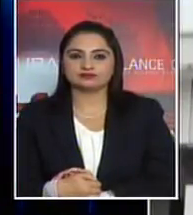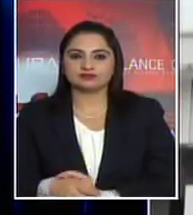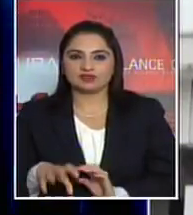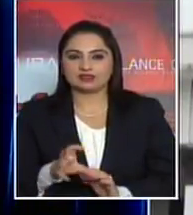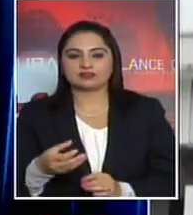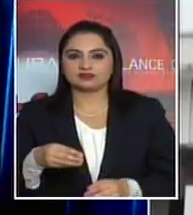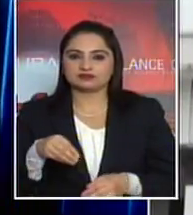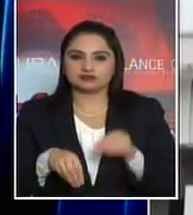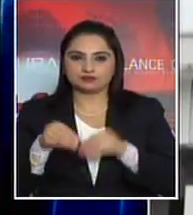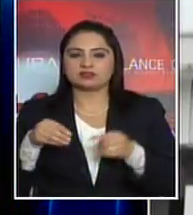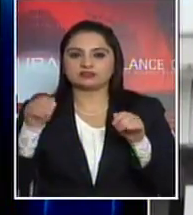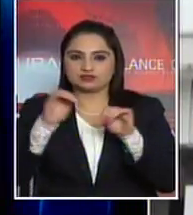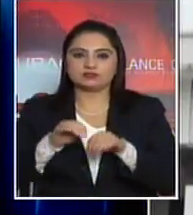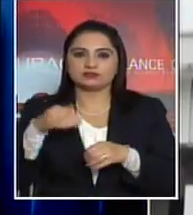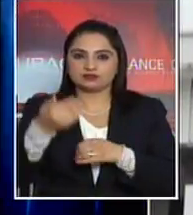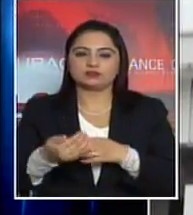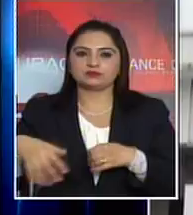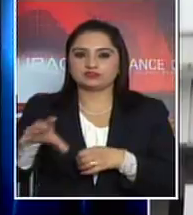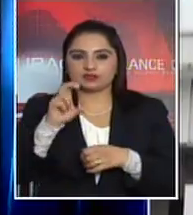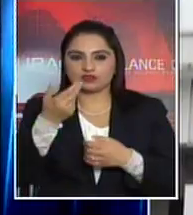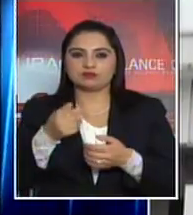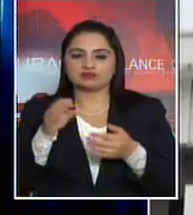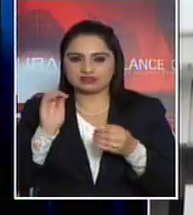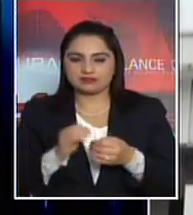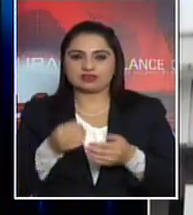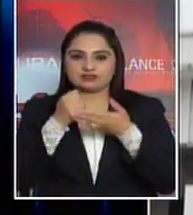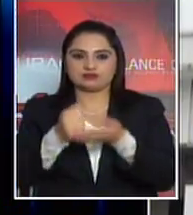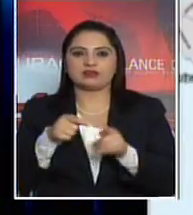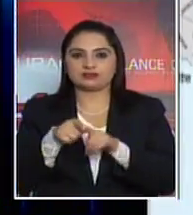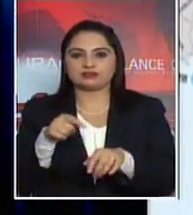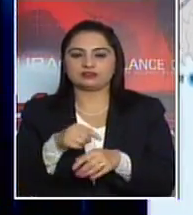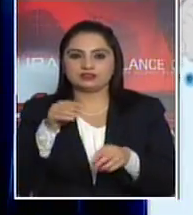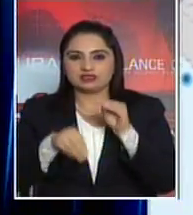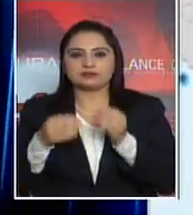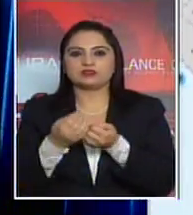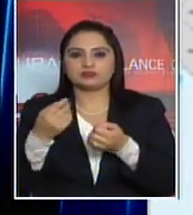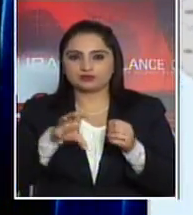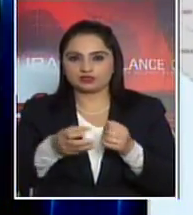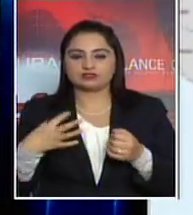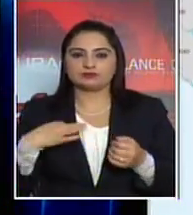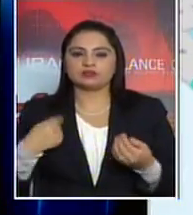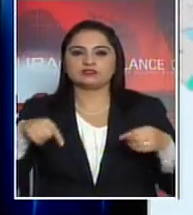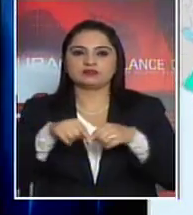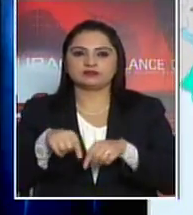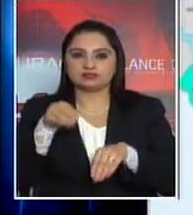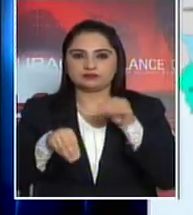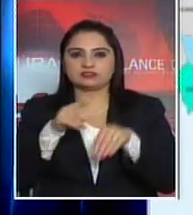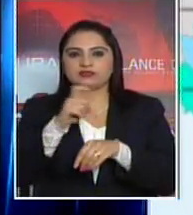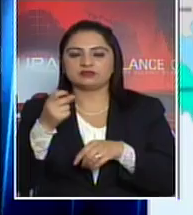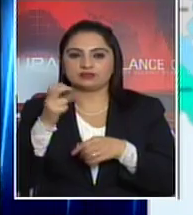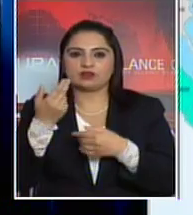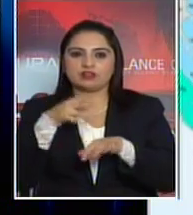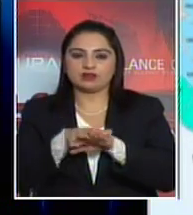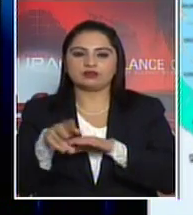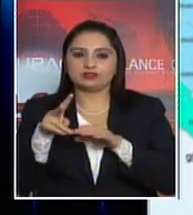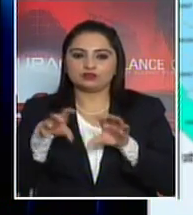स्थानीय तहको निर्वाचनसम्म दलहरू सामान्य सहकार्य र एकताका साथ निर्वाचनमा उत्रिए पनि प्रदेश र प्रतिनिधि सभा निर्वाचनका लागि दलहरू